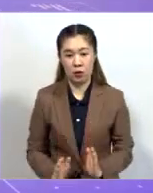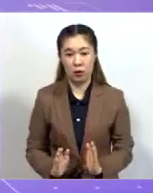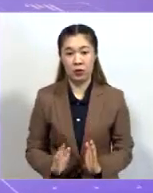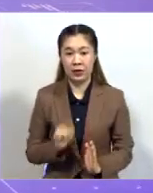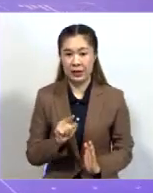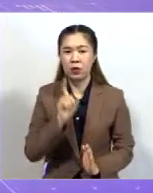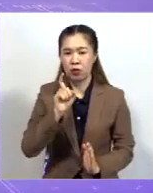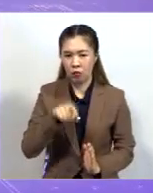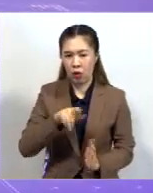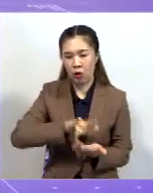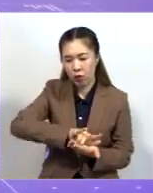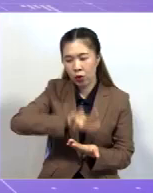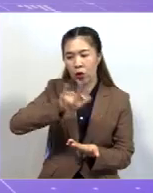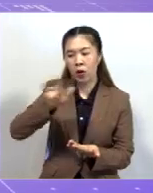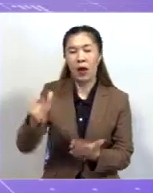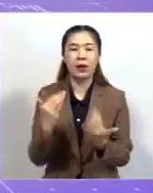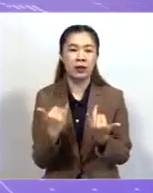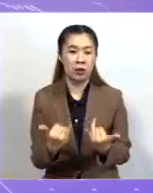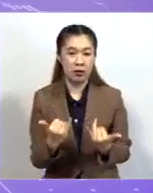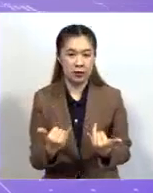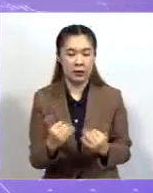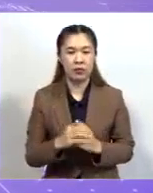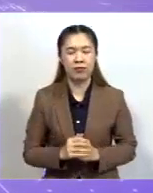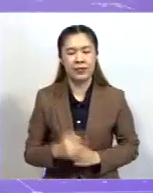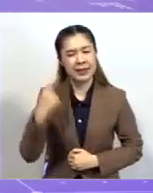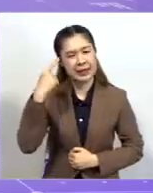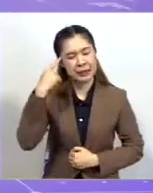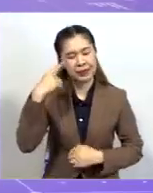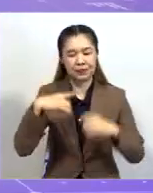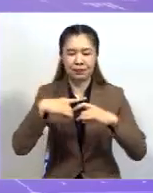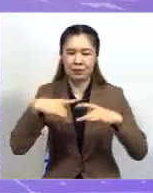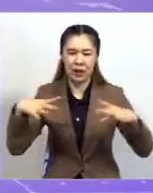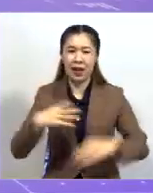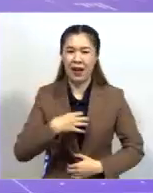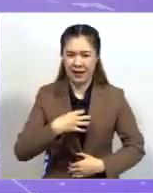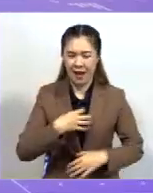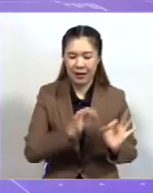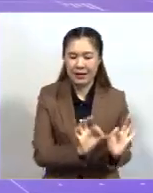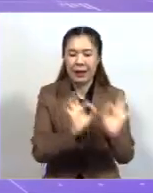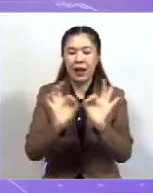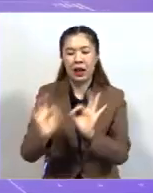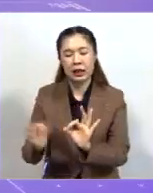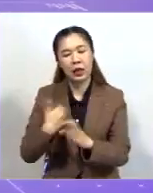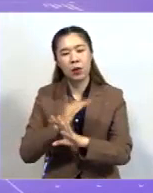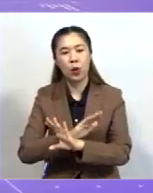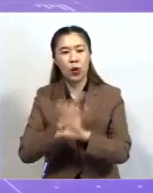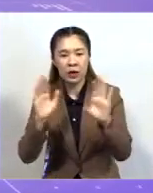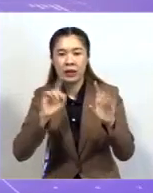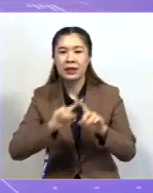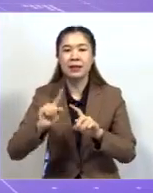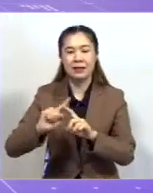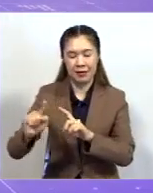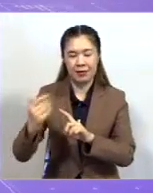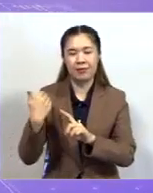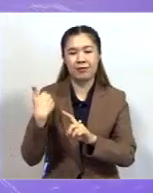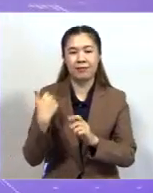ที่ต้องเดินทางในช่วงนี้แล้วปรากฏว่าไม่เหมาะกับการเดินทางและอยากจะเปลี่ยนแปลงการเดินทางเที่ยวบินหรือว่าเส้นท